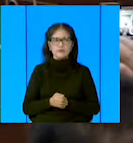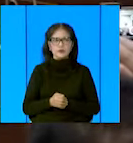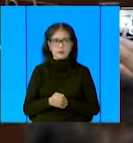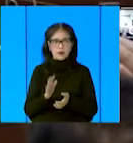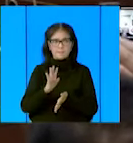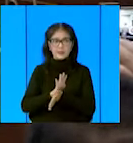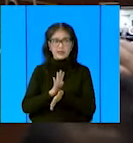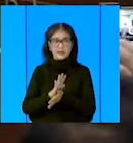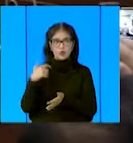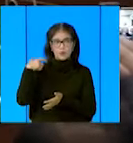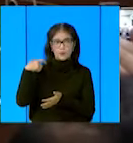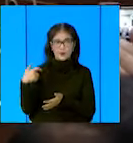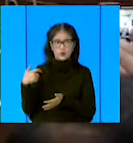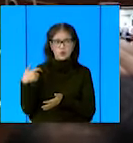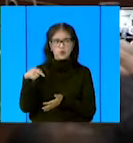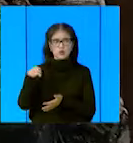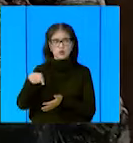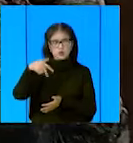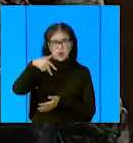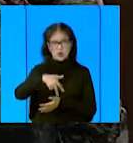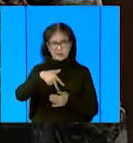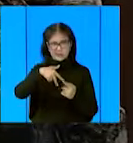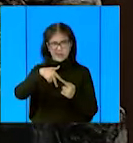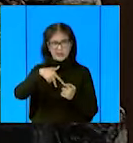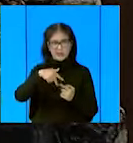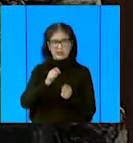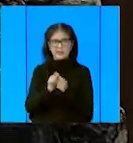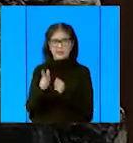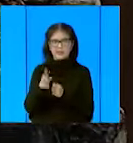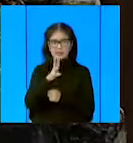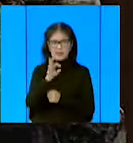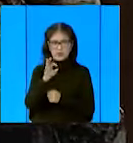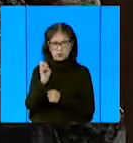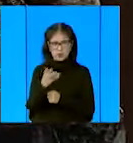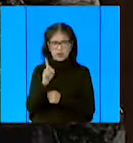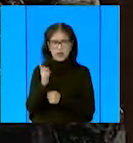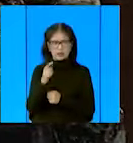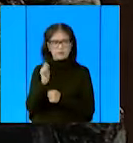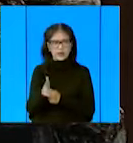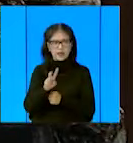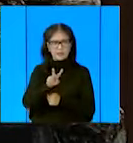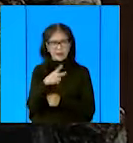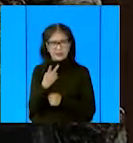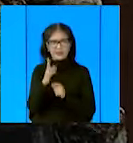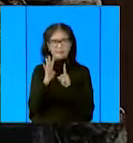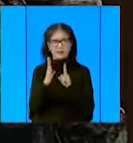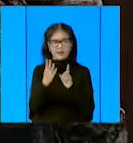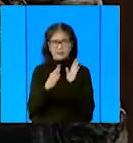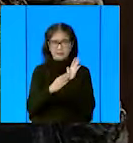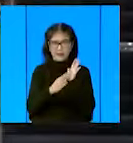Mantan Gubernur Sulawesi Selatan itu juga didenda 300 juta rupiah dan wajib membayar uang pengganti 14 miliar